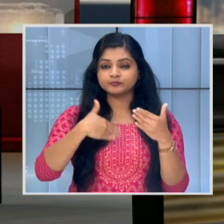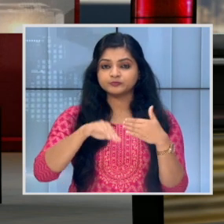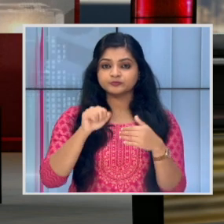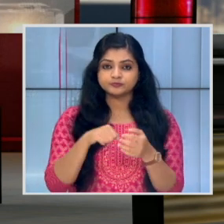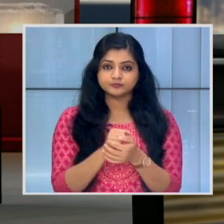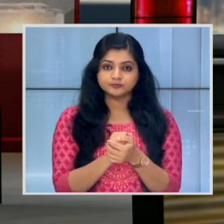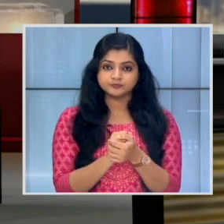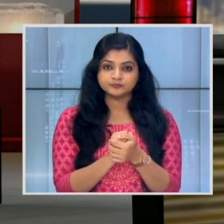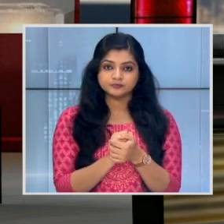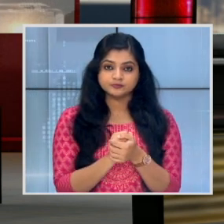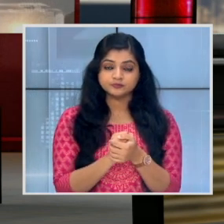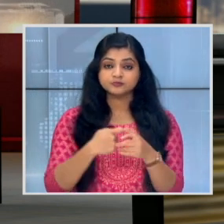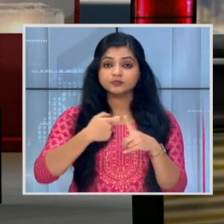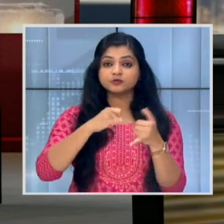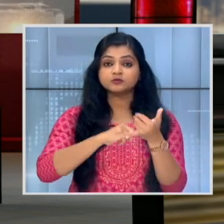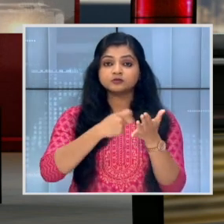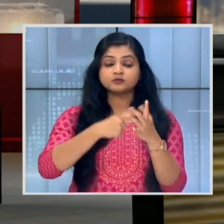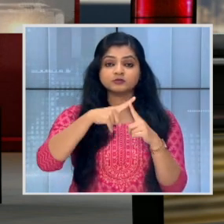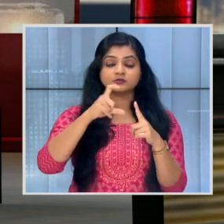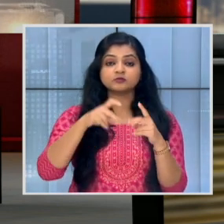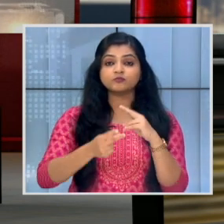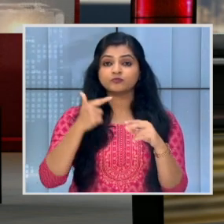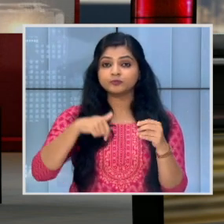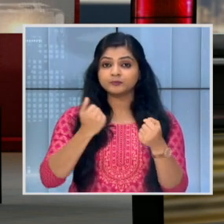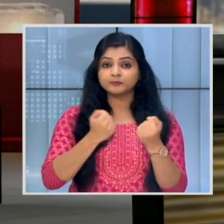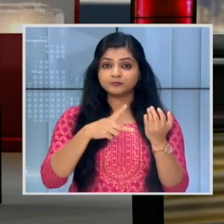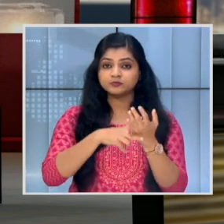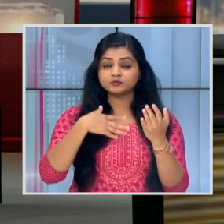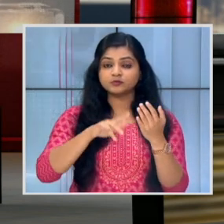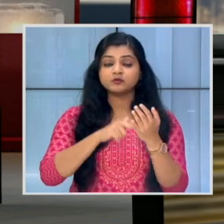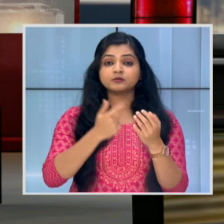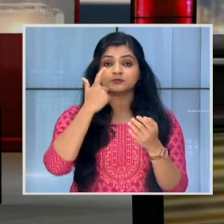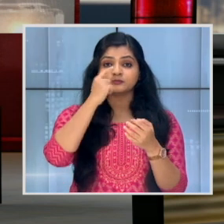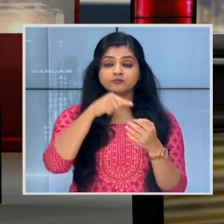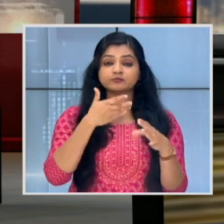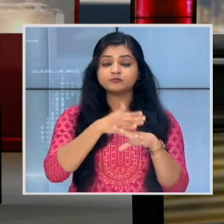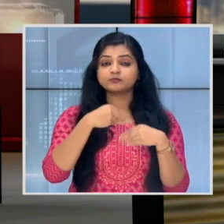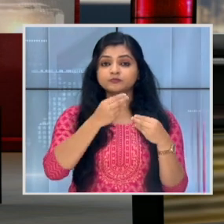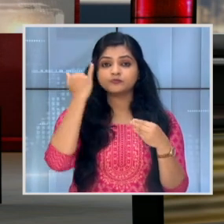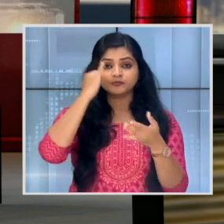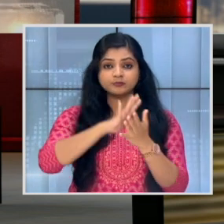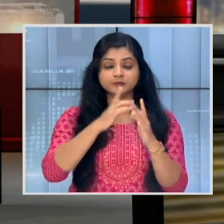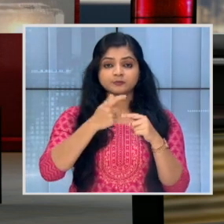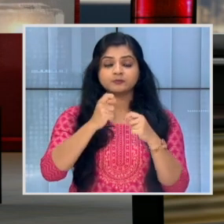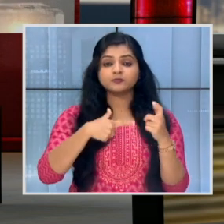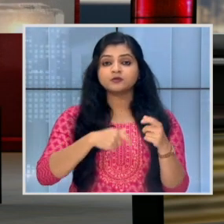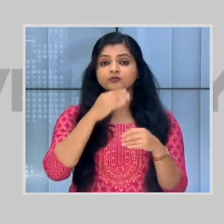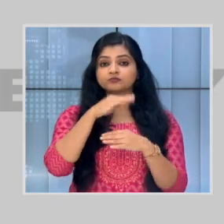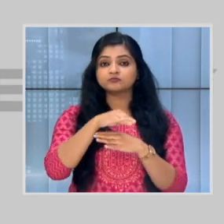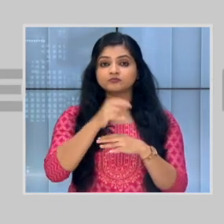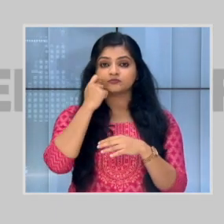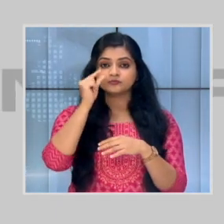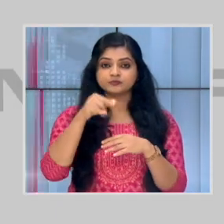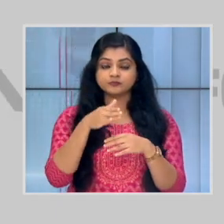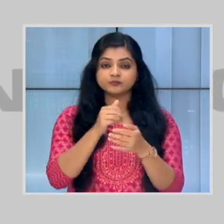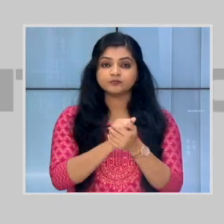ലീഗ്. KSRTC സ്വിഫ്റ്റ് ബസ്സിൽ യാത്രക്കാരിക്ക് നേരെ കണ്ടക്ടറുടെ ലൈംഗിക അതിക്രമം. തിരുവനന്തപുരം മലപ്പുറം ബസ്സിലെ കണ്ടക്ടറാണ് കഴക്കൂട്ടത്ത് നിന്ന്